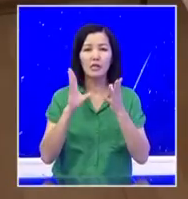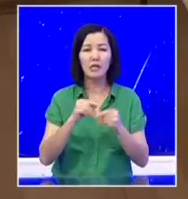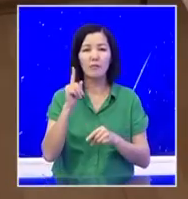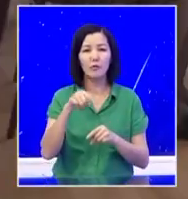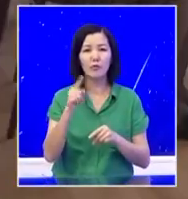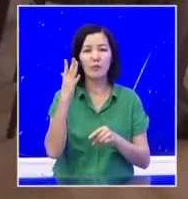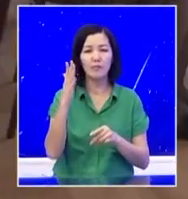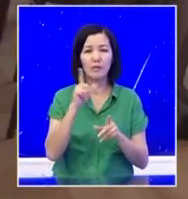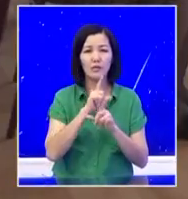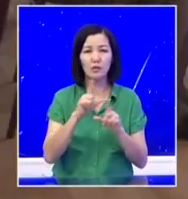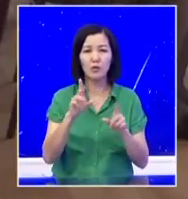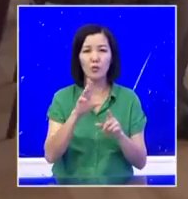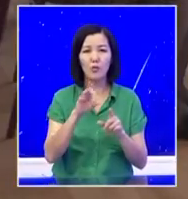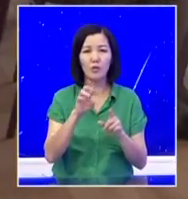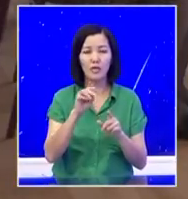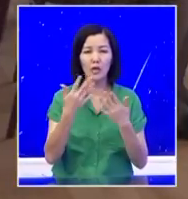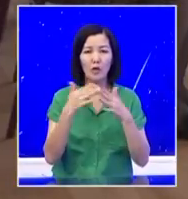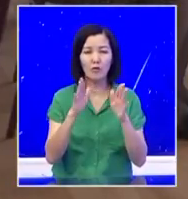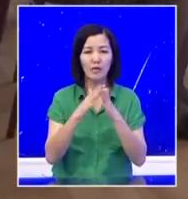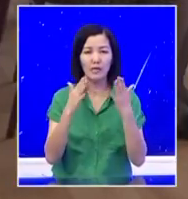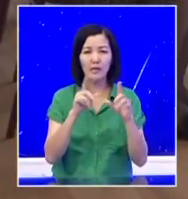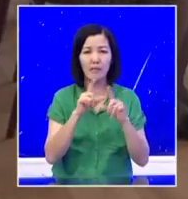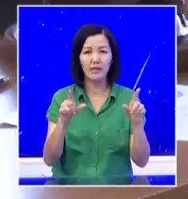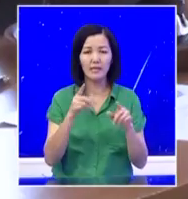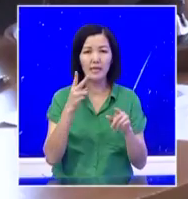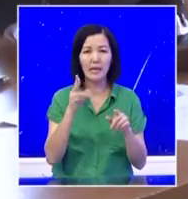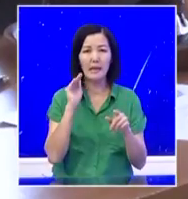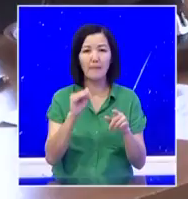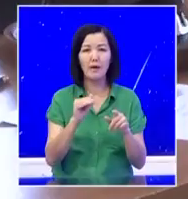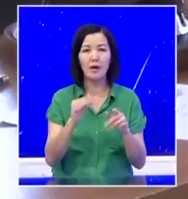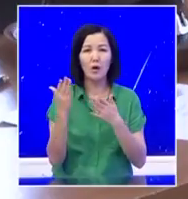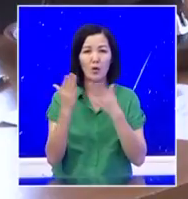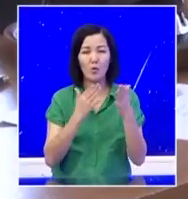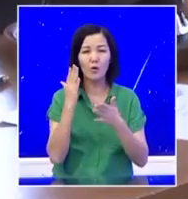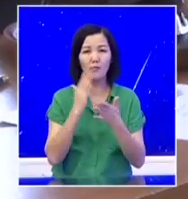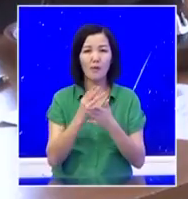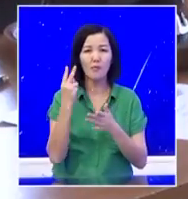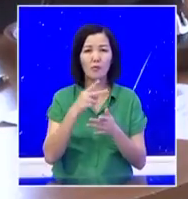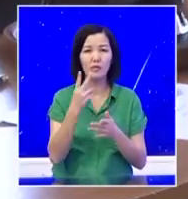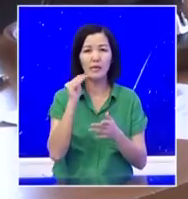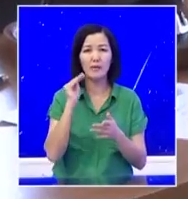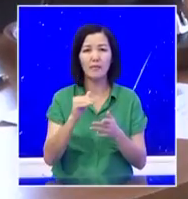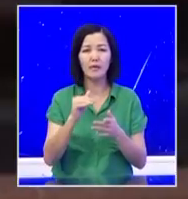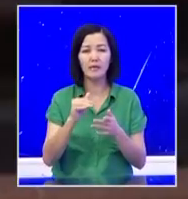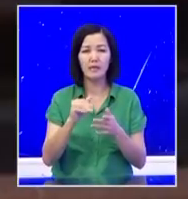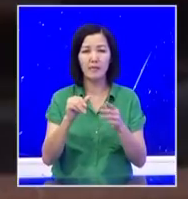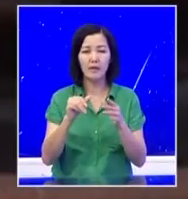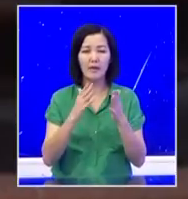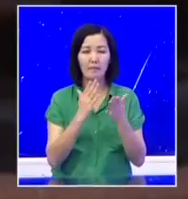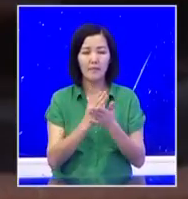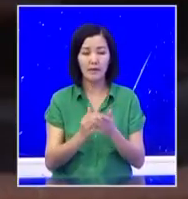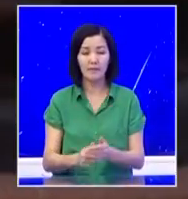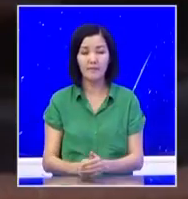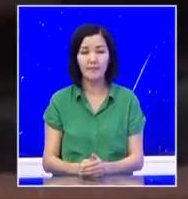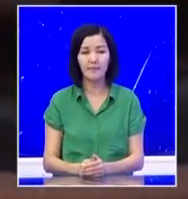жалпы номері 5-ші Өтенай ауылдық кітапханасында 2000-ға жуық оқырман бар. Онда 32 мың кітап қоры сақталған.